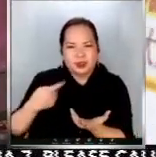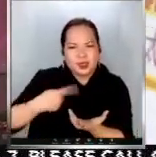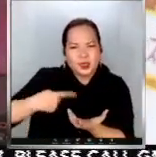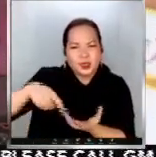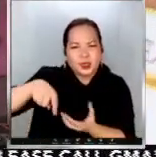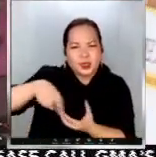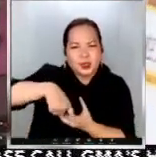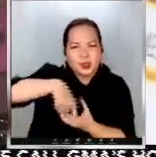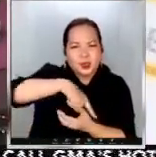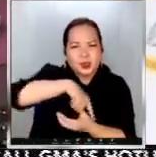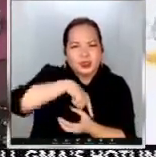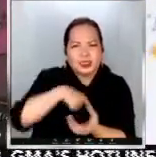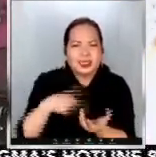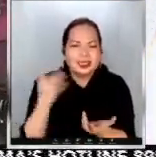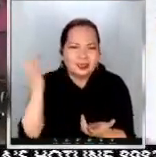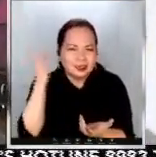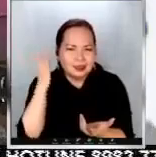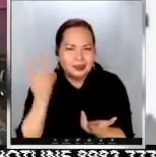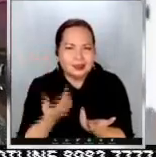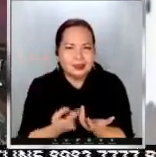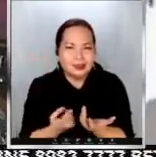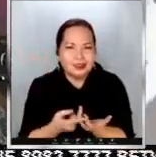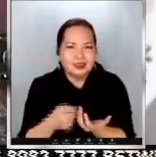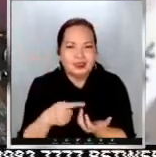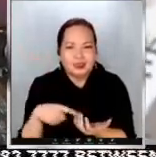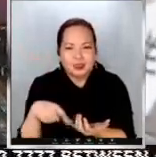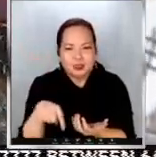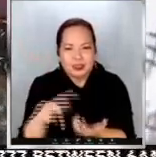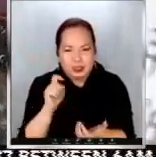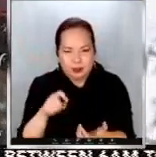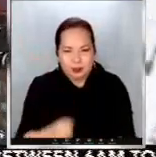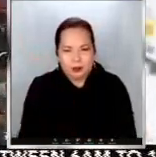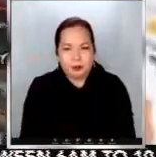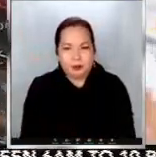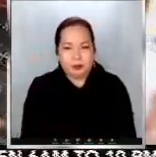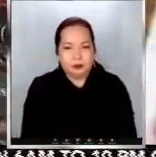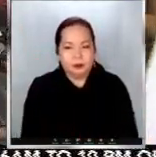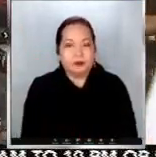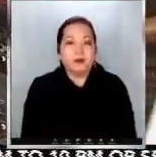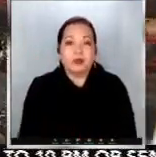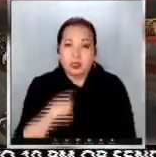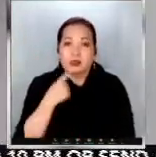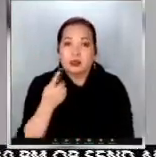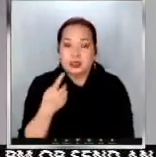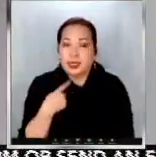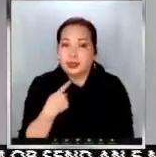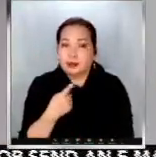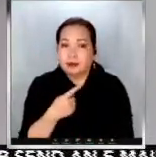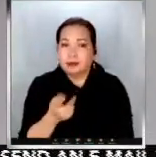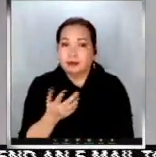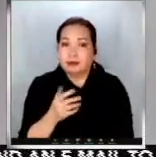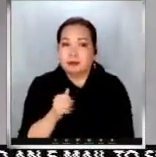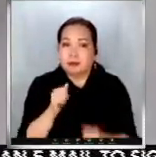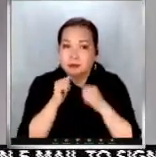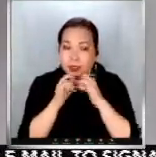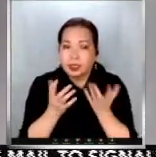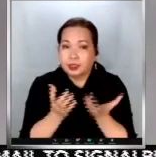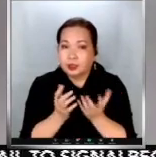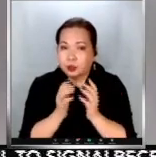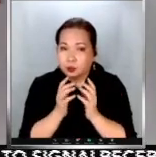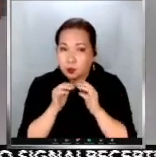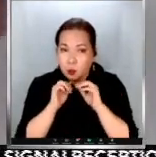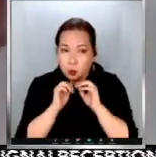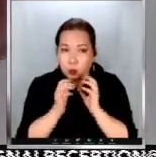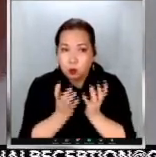Pero kung di afford, eh pwede rin namang DIY o do-it-yourself charms. Nariyan ang blessing bowl o kahit na anong bowl, lagyan lang